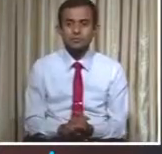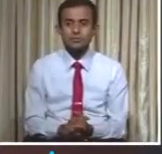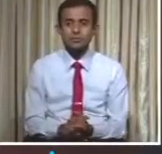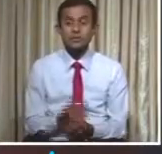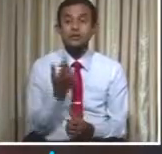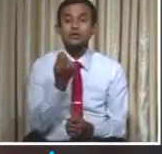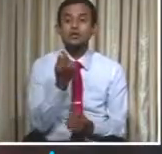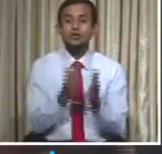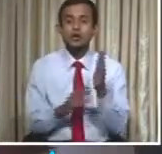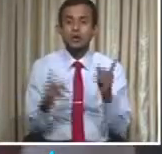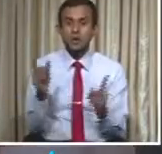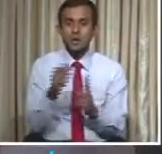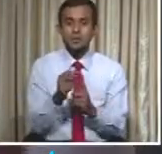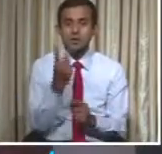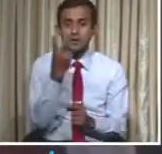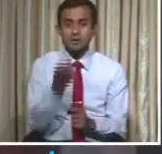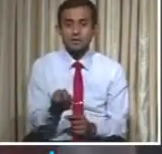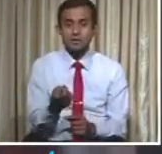මුදල් අමාත්‍යාංශය